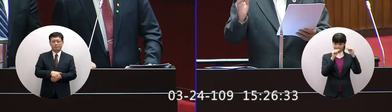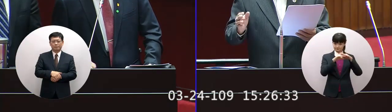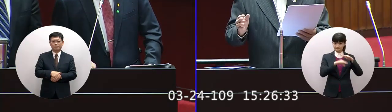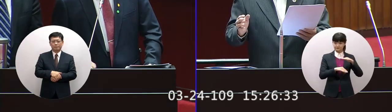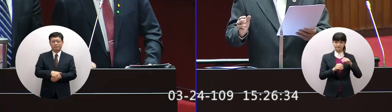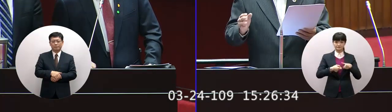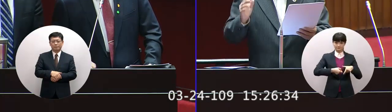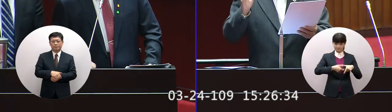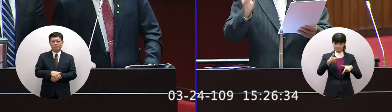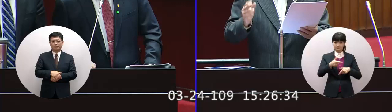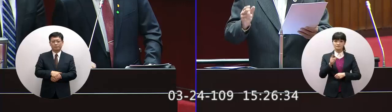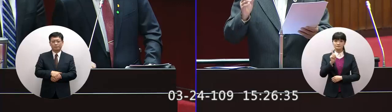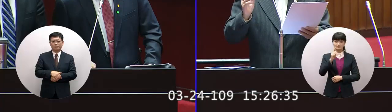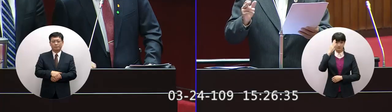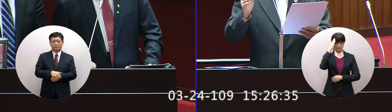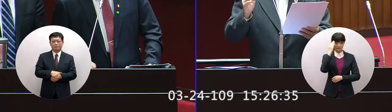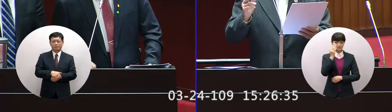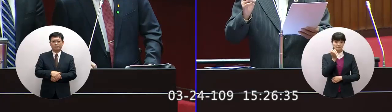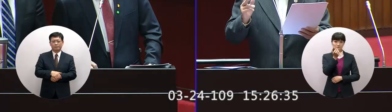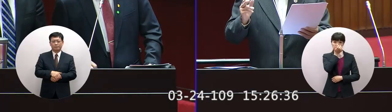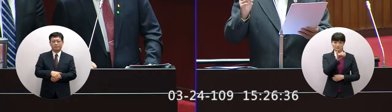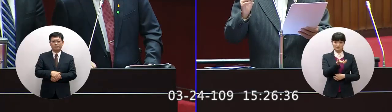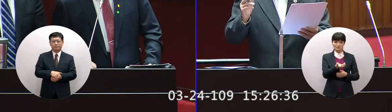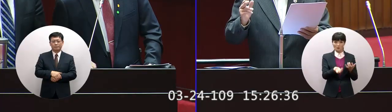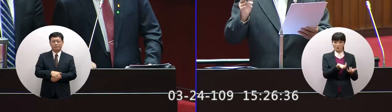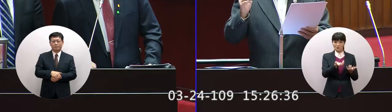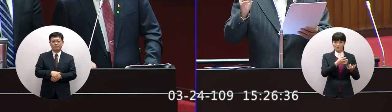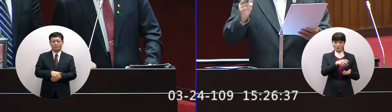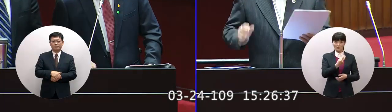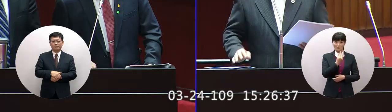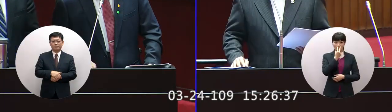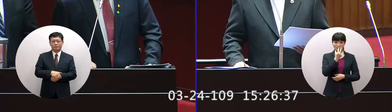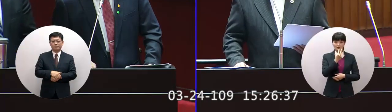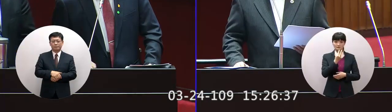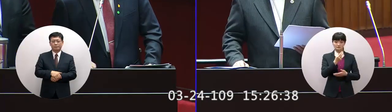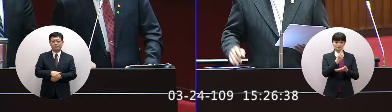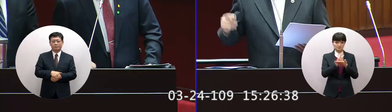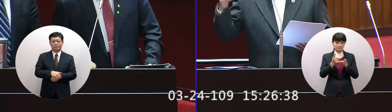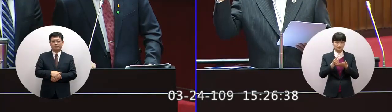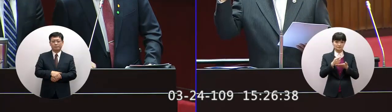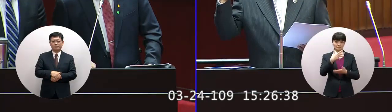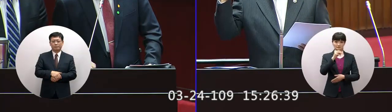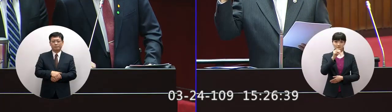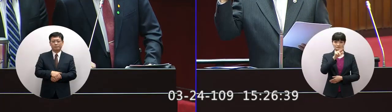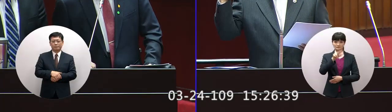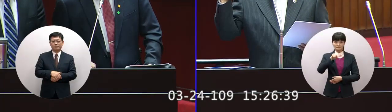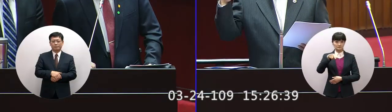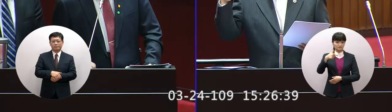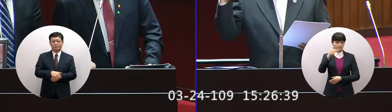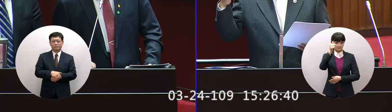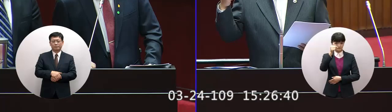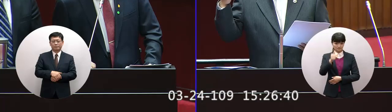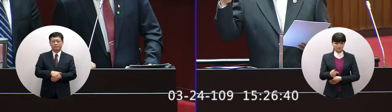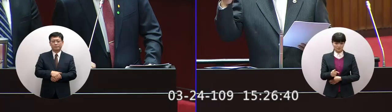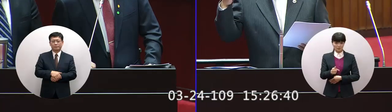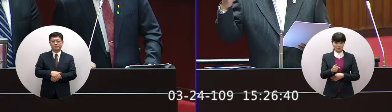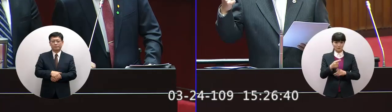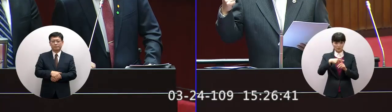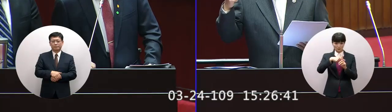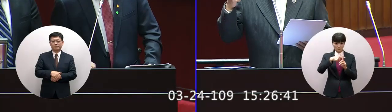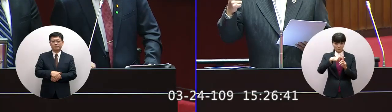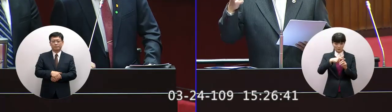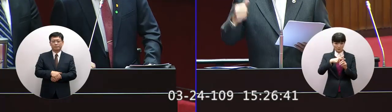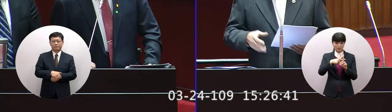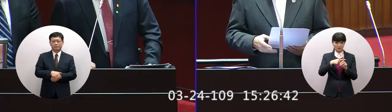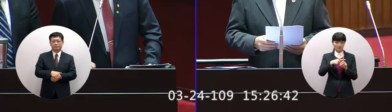是燃气在每87600亿度的发电量，它会有这么一个死亡率最